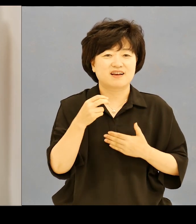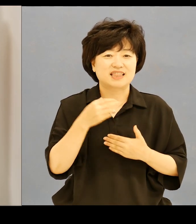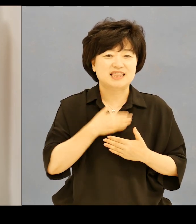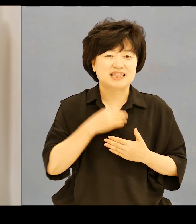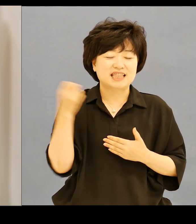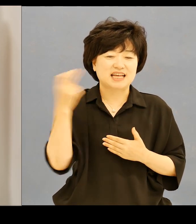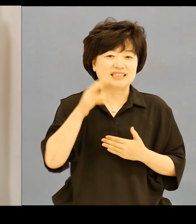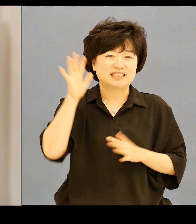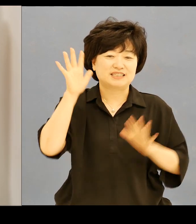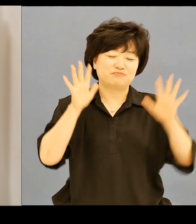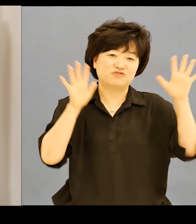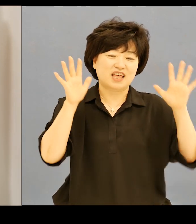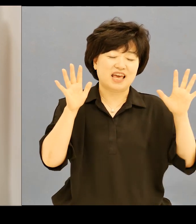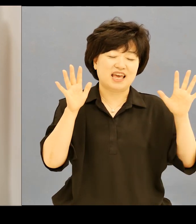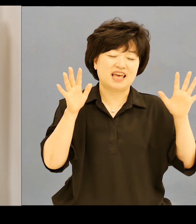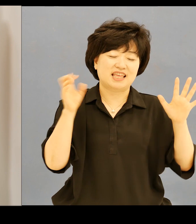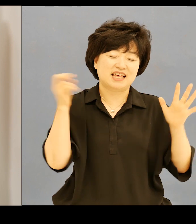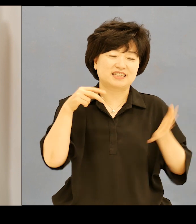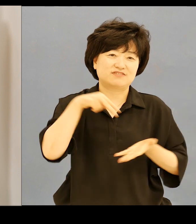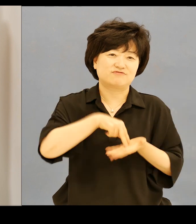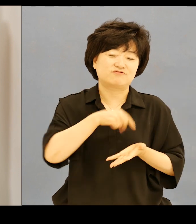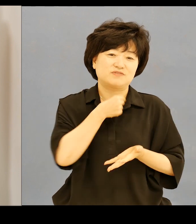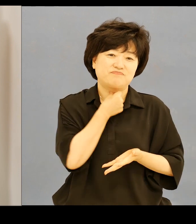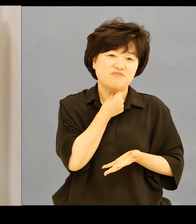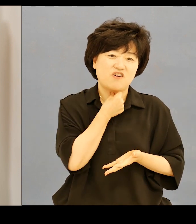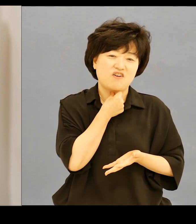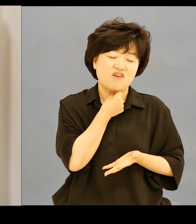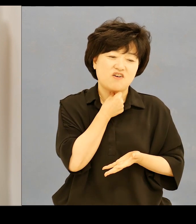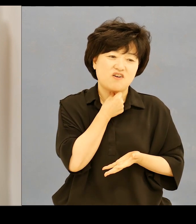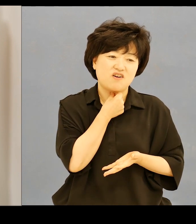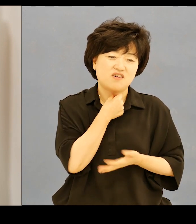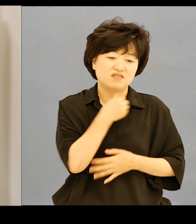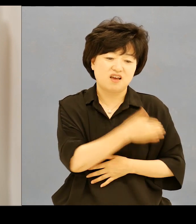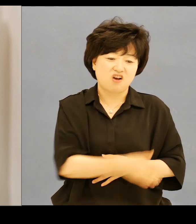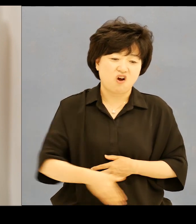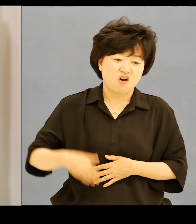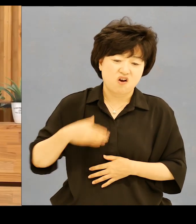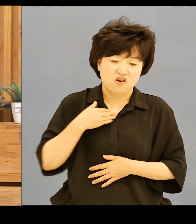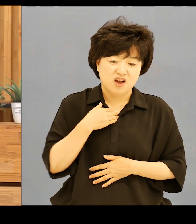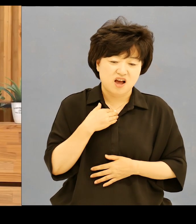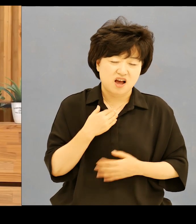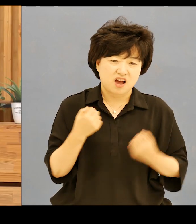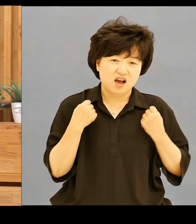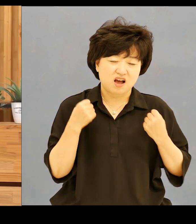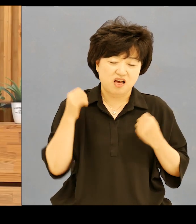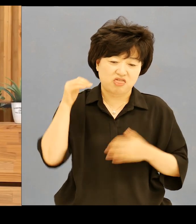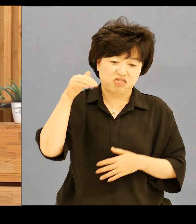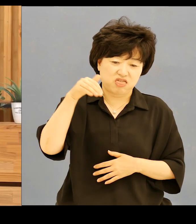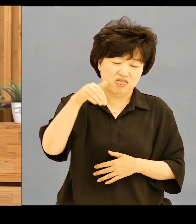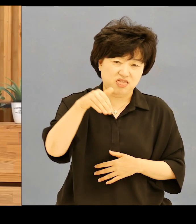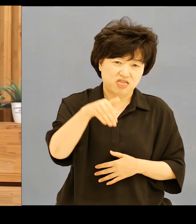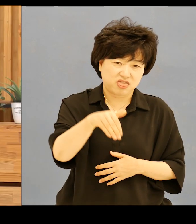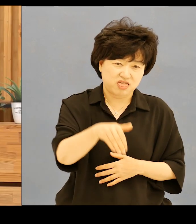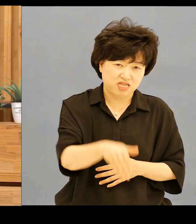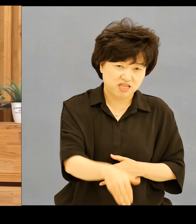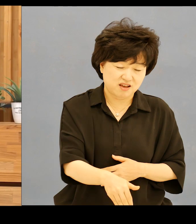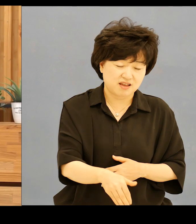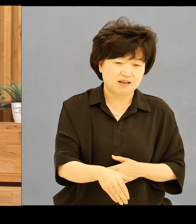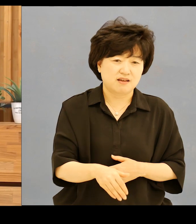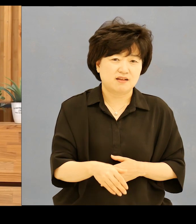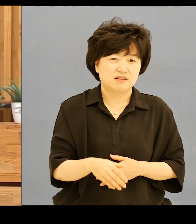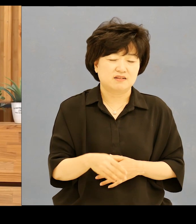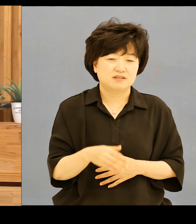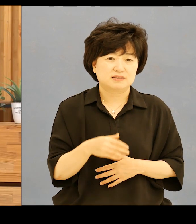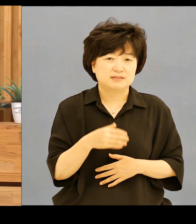무대에 다시 서고 싶 라고 생각이 들었을 때 또 몸이 안 좋아지기 시작을 하더라고요. 근데 포기를 할